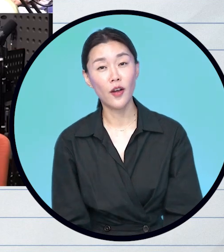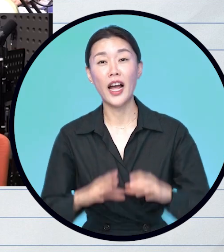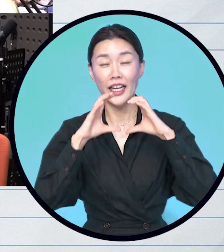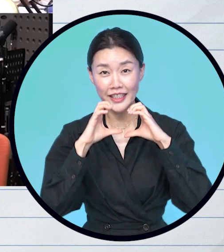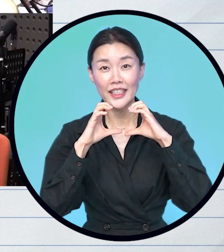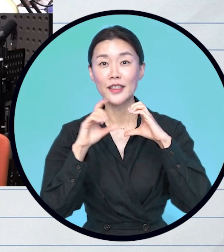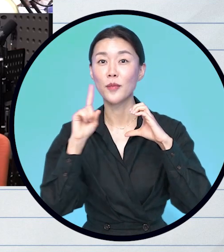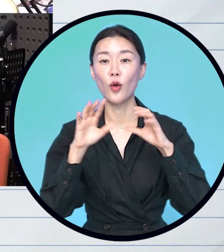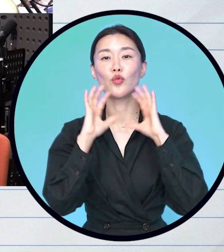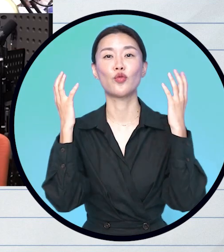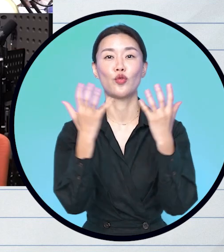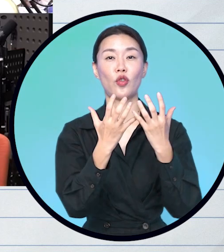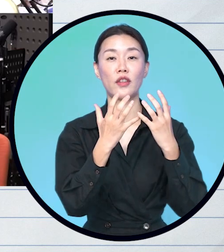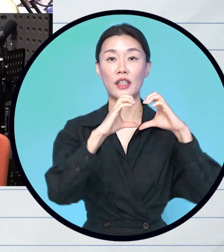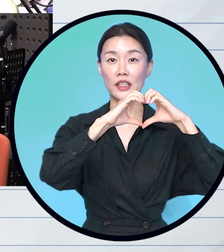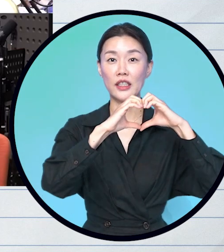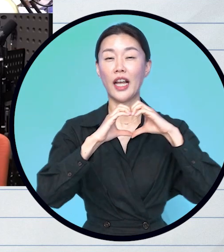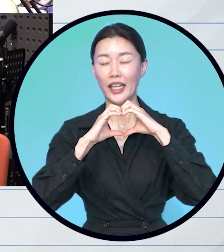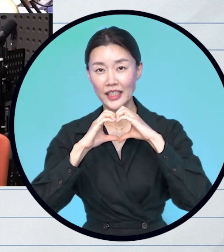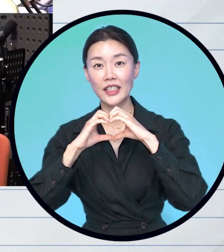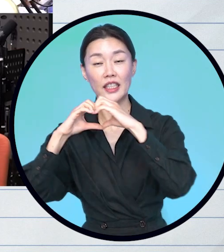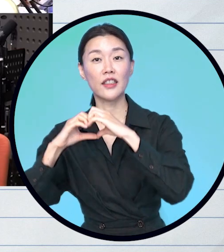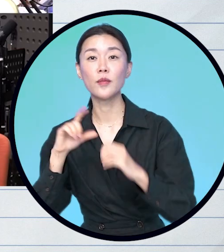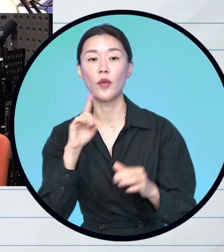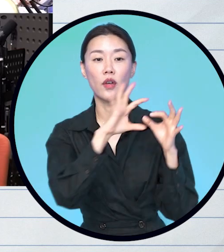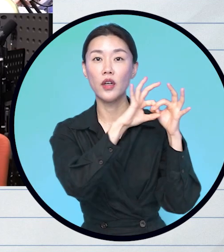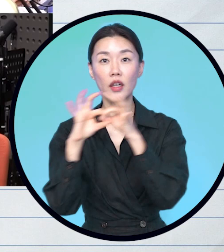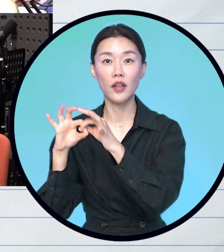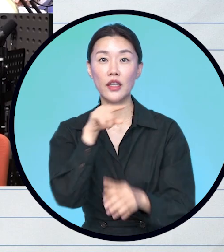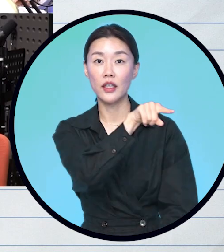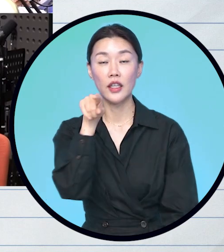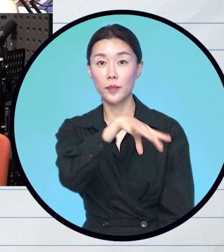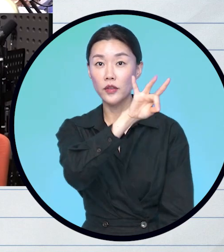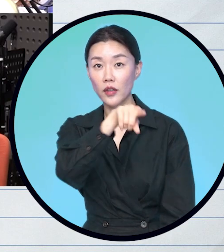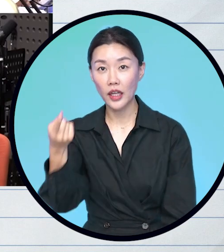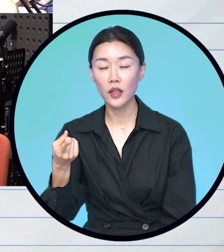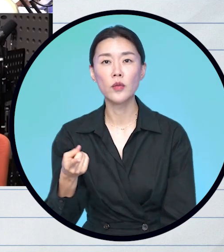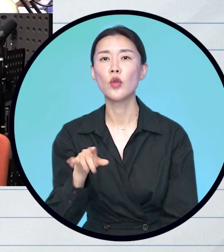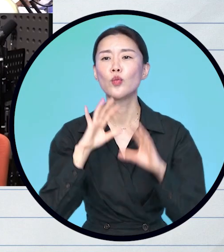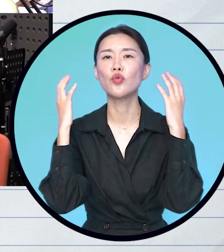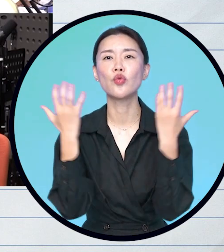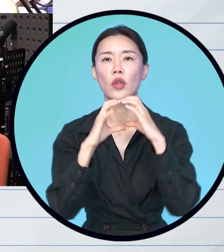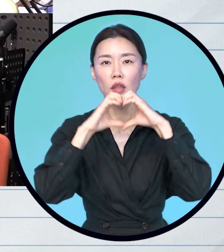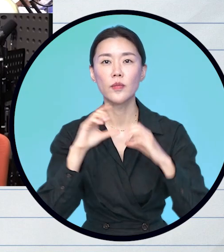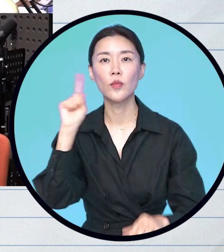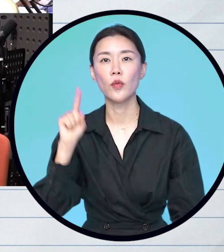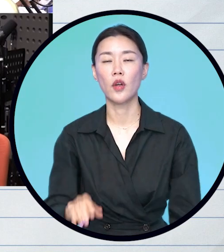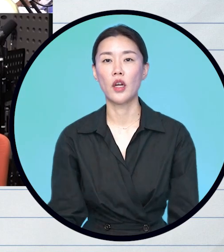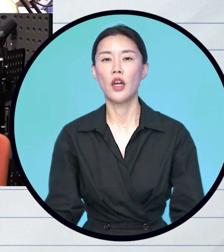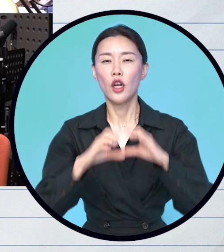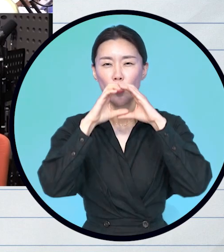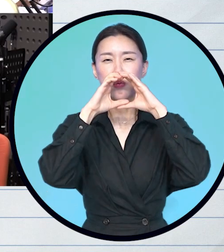아트 또 풍선 아트. 풍선 아트에서 또 깨물 아트까지 한번 이어서 한번 가볼까요? 네. 풍선 아트가 뭐예요? 풍선 아트가 일단